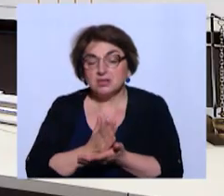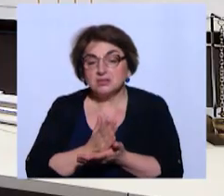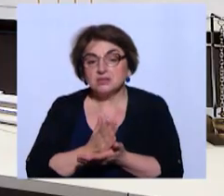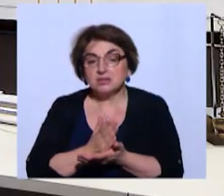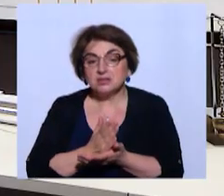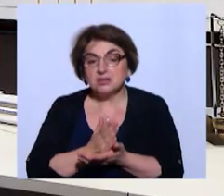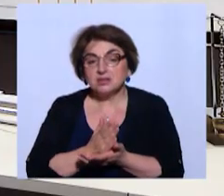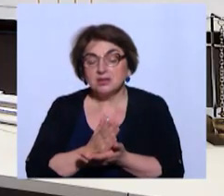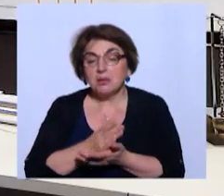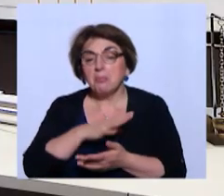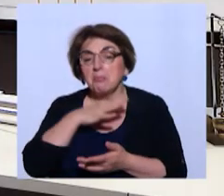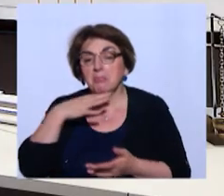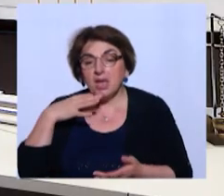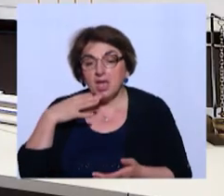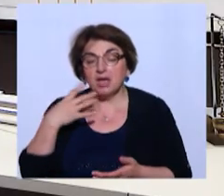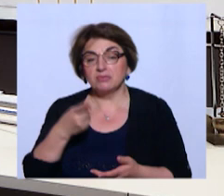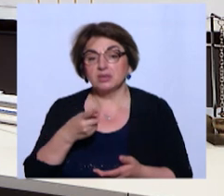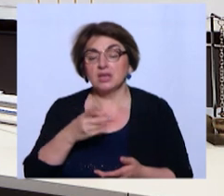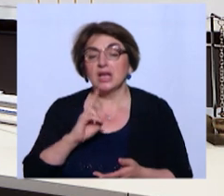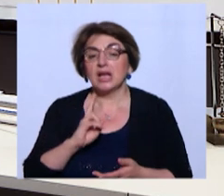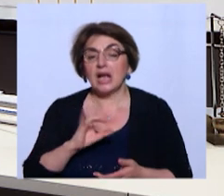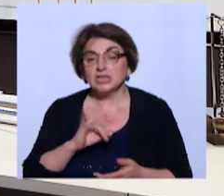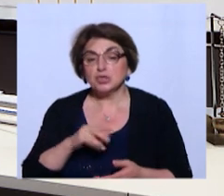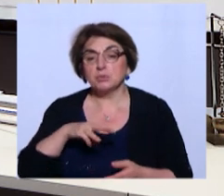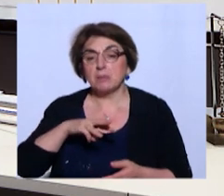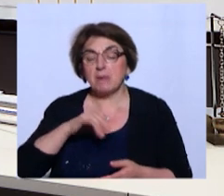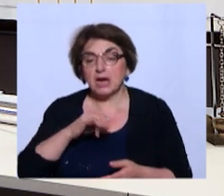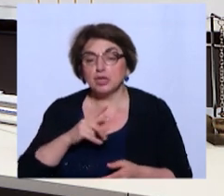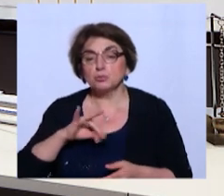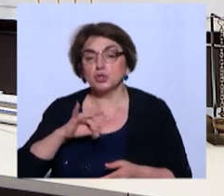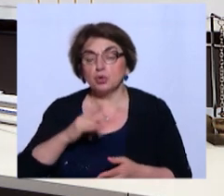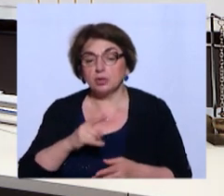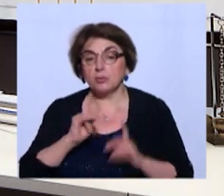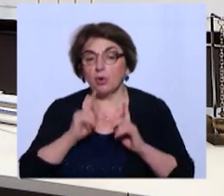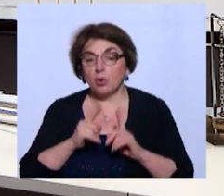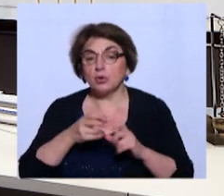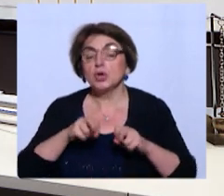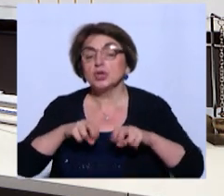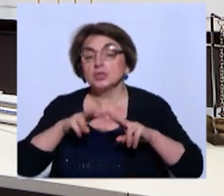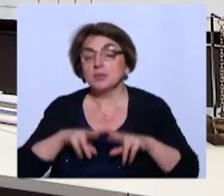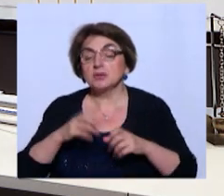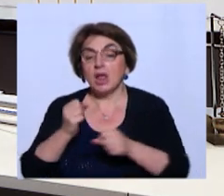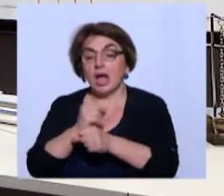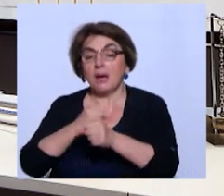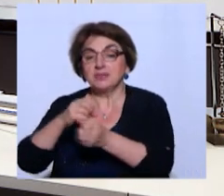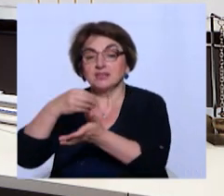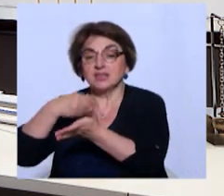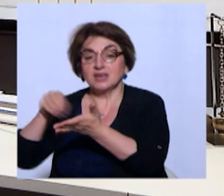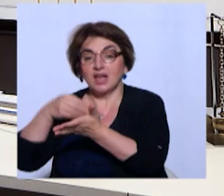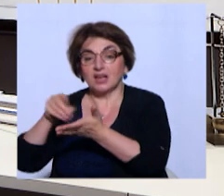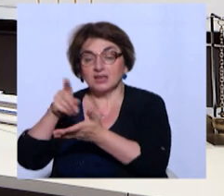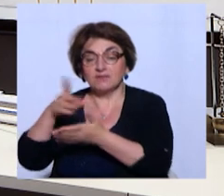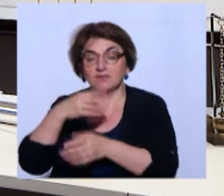რომელშიც გახსნილია უფრო დიდი რაოდენობით კალციუმისა და მაგნიუმის იონები, ხოლო გამოხდილი წყალი ამ შემთხვევაში არის ეს, სადაც ყველაზე